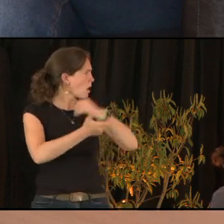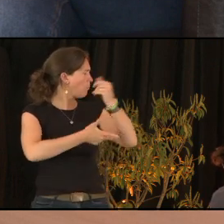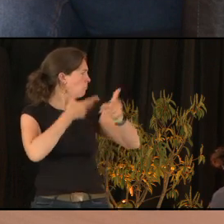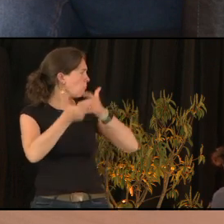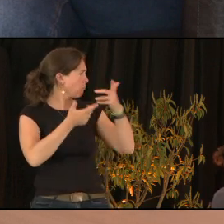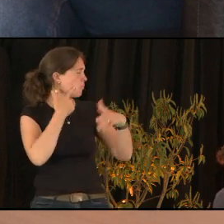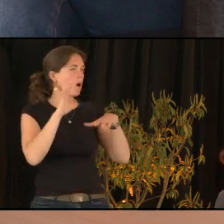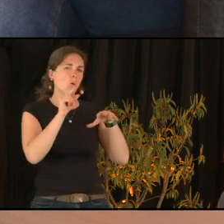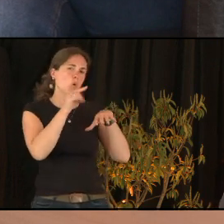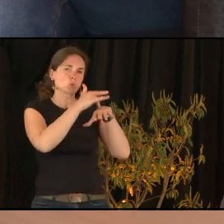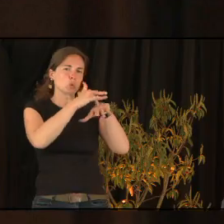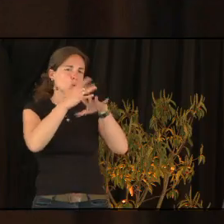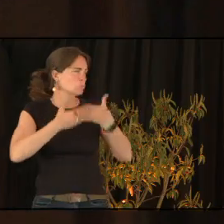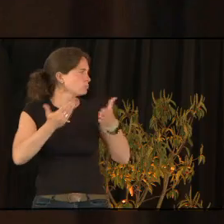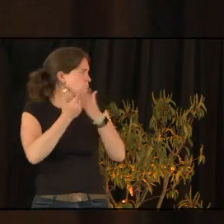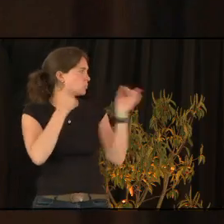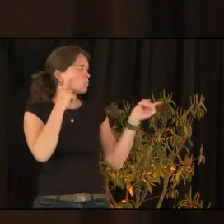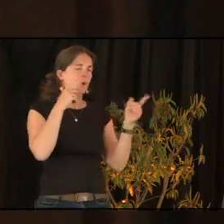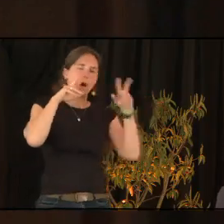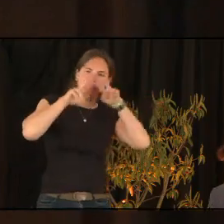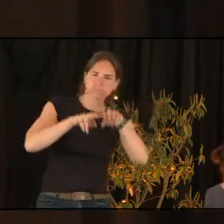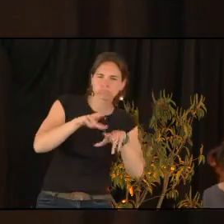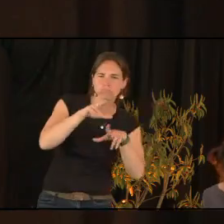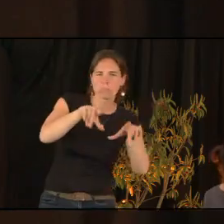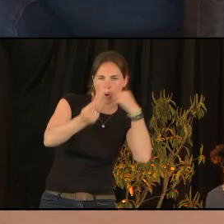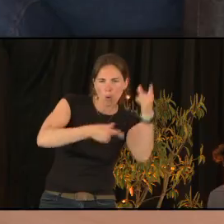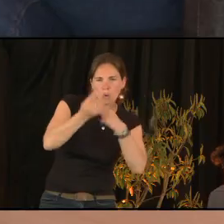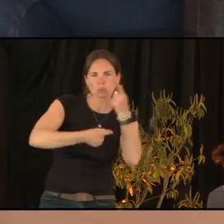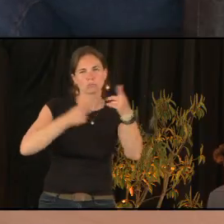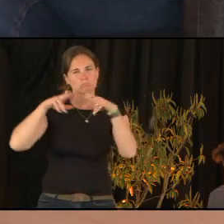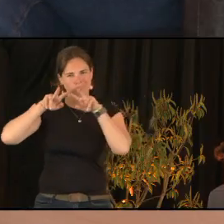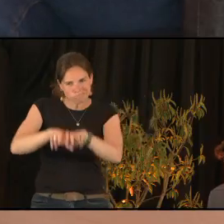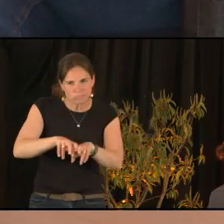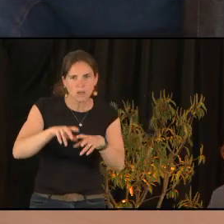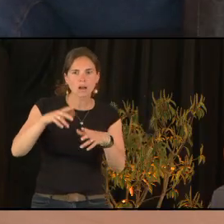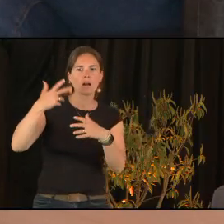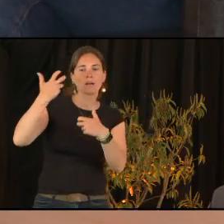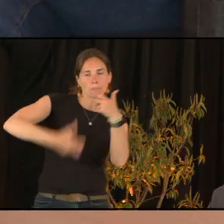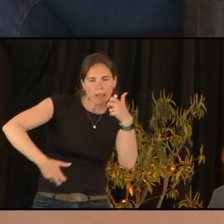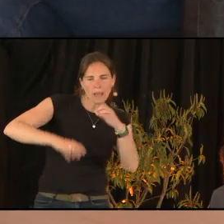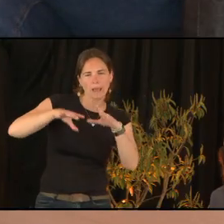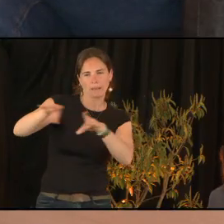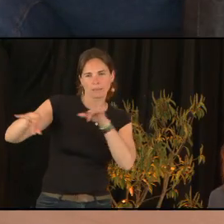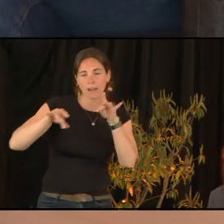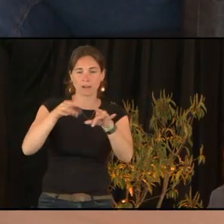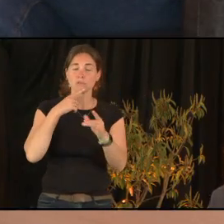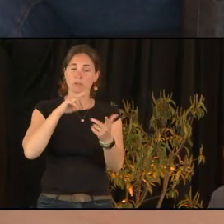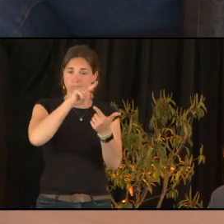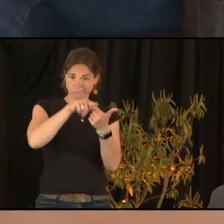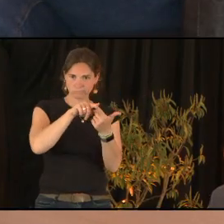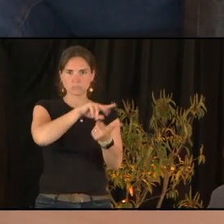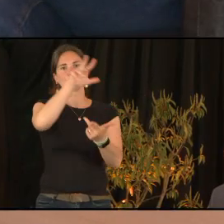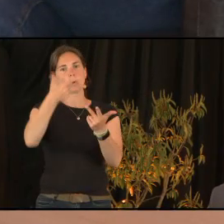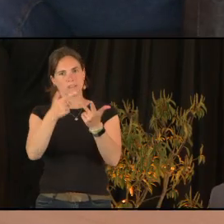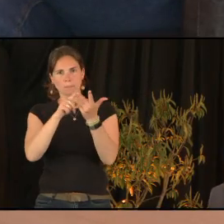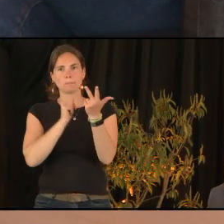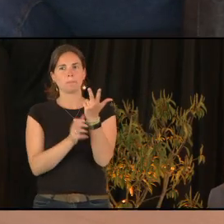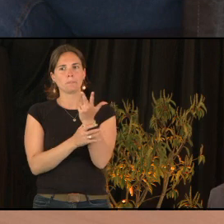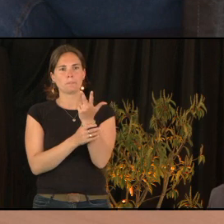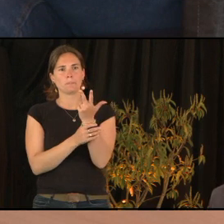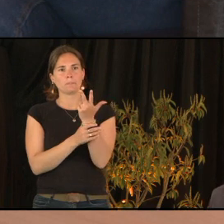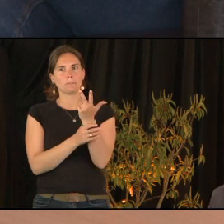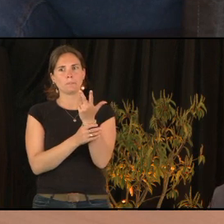il touche un peu à tout. Botaniste, géologue. Ouais. Voilà, et on retrouve ses carnets. Donc voilà le deuxième personnage. Et puis il y a un troisième personnage où